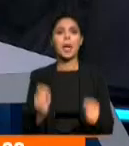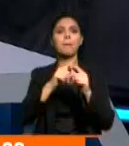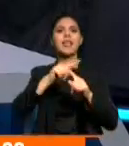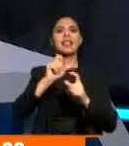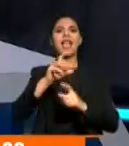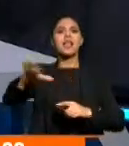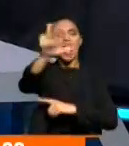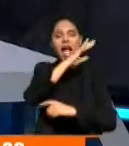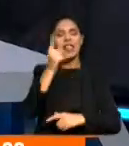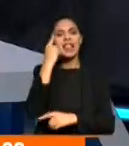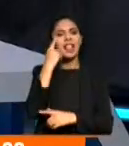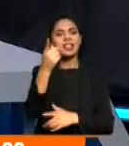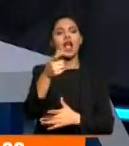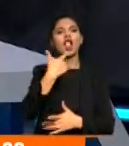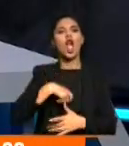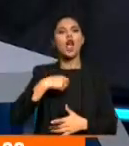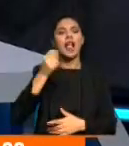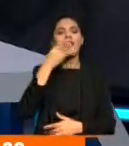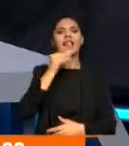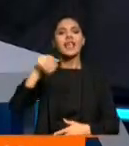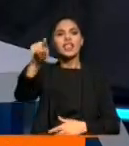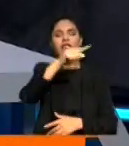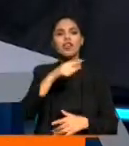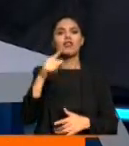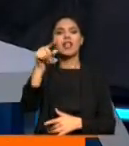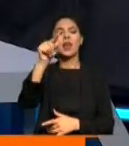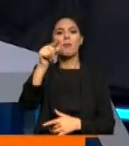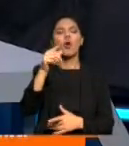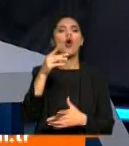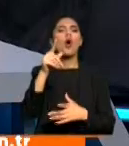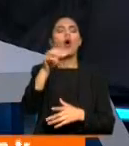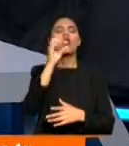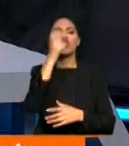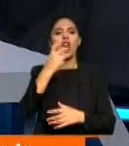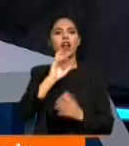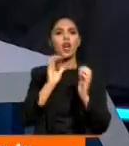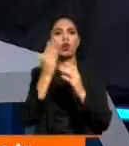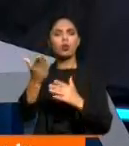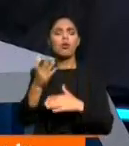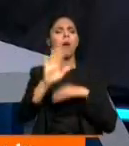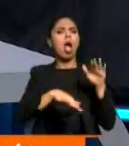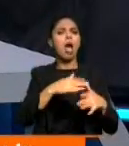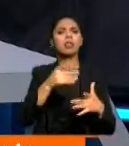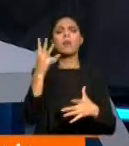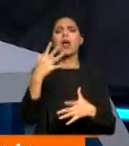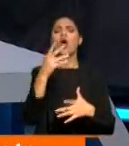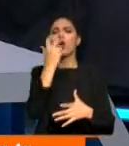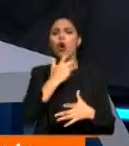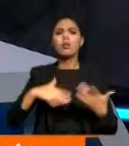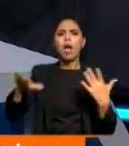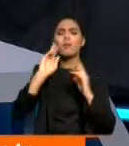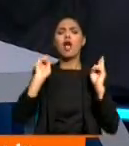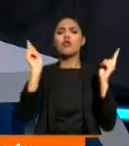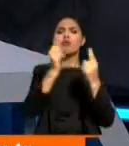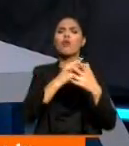BTS artık herkesin tanıdığı, özellikle gençlerin hayran olduğu Güney Koreli pop grubu. Yaptıkları her iş, attıkları her adım, verdikleri her konser dünya çapında